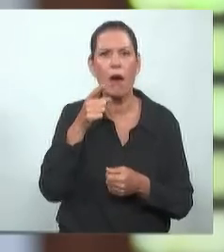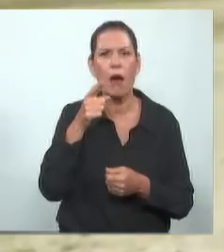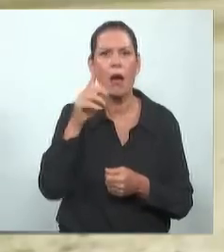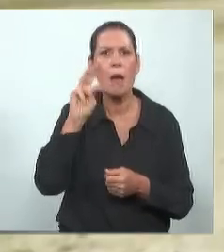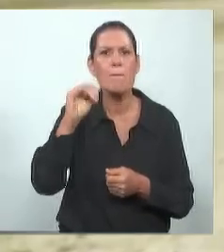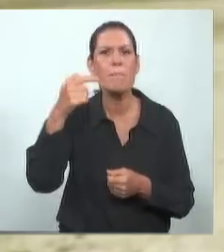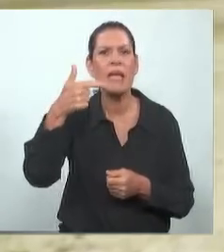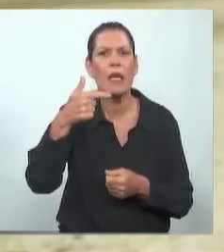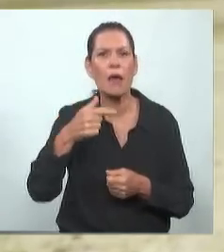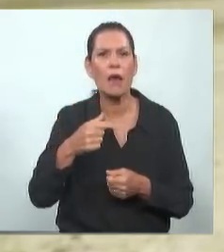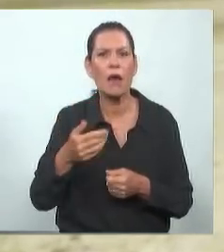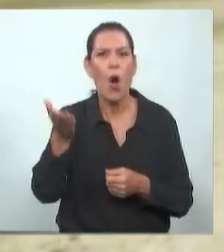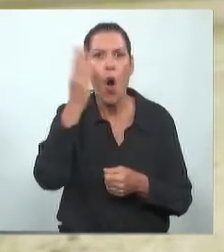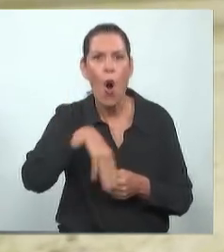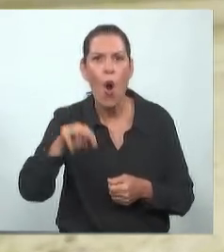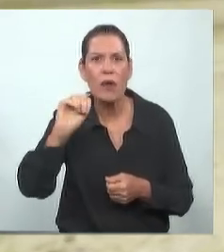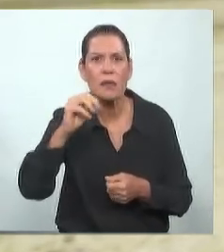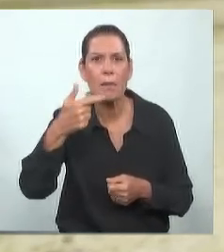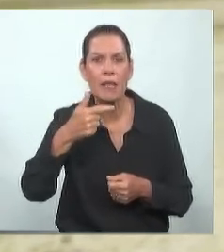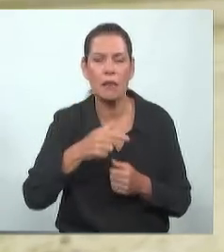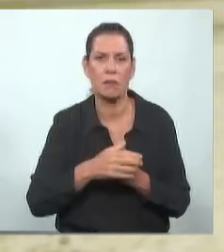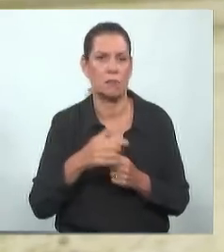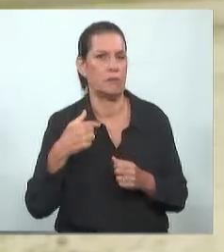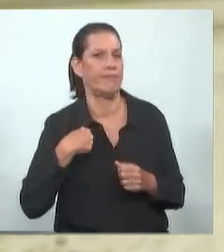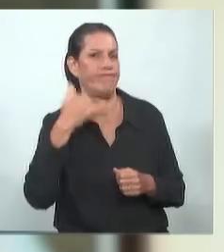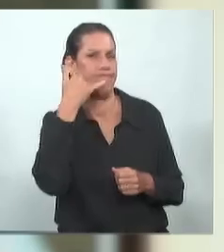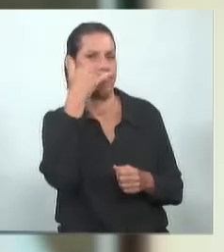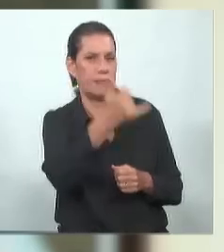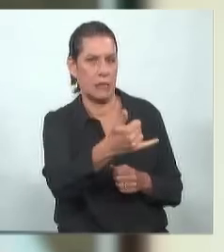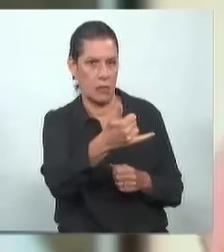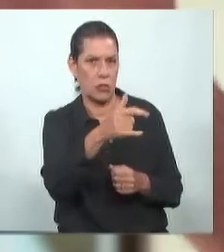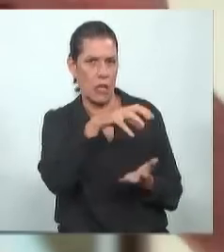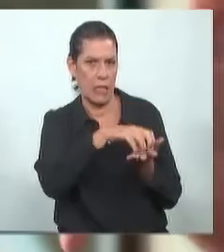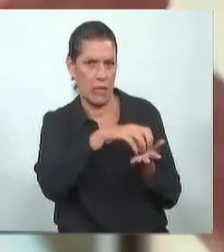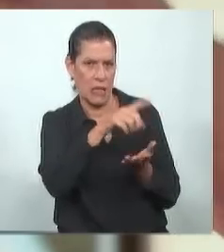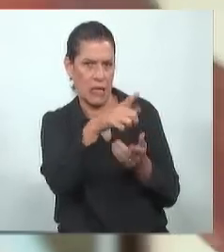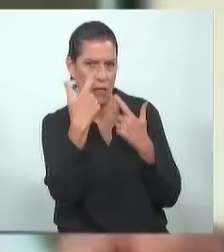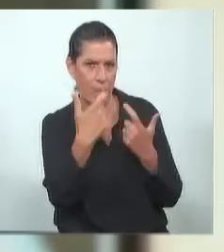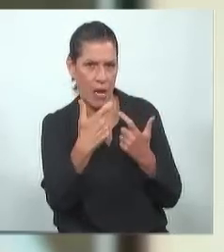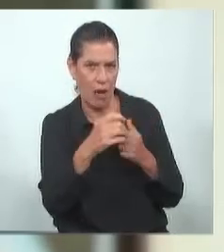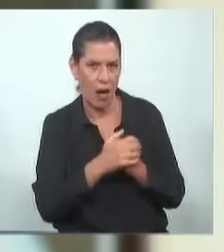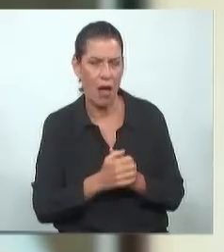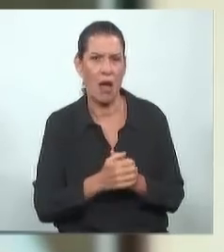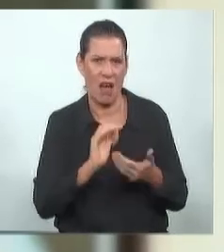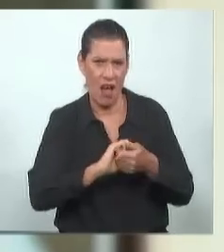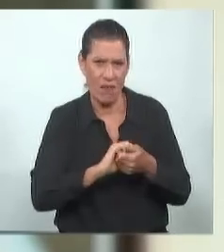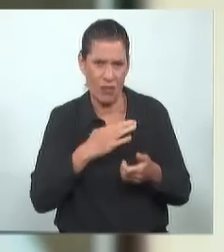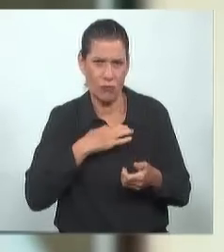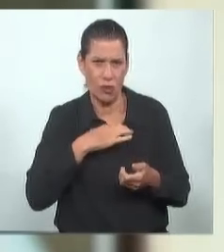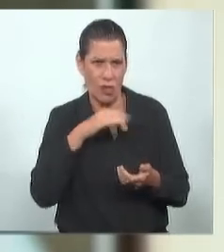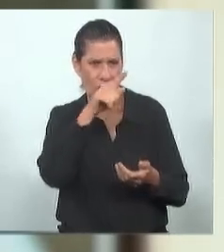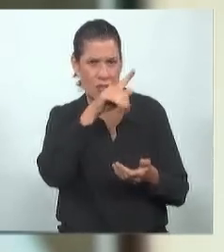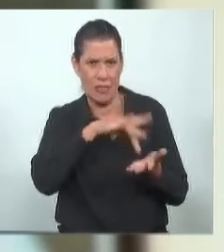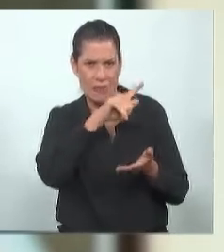מיגים. ואני מתקשר ליחידת הבקרה, שזה אנשים עם המקם, שחברים שלנו שנמצאים על הר כמה קילומטרים מאיתנו, ואני שואל